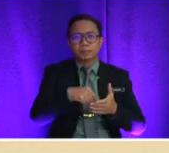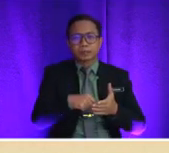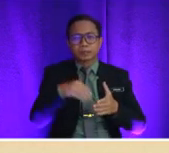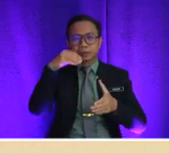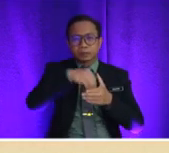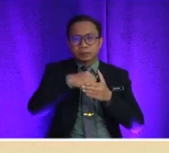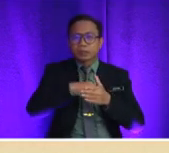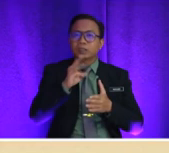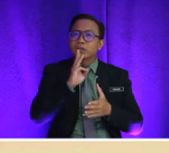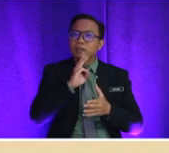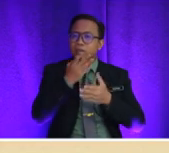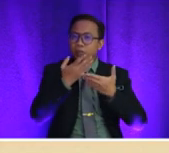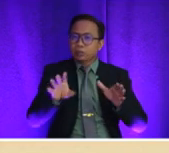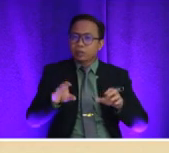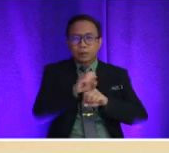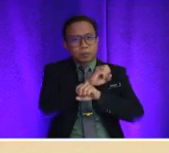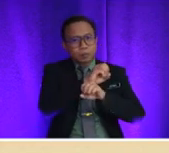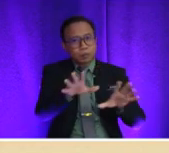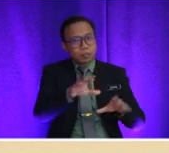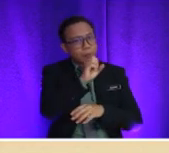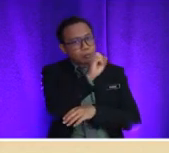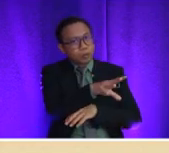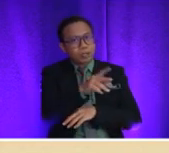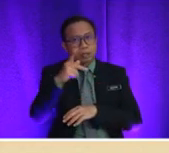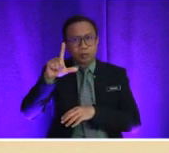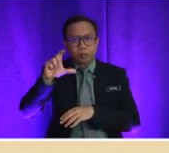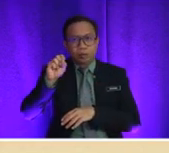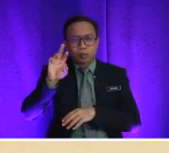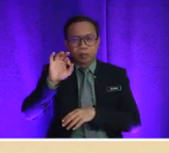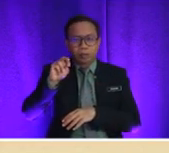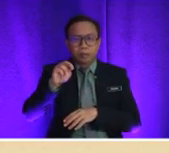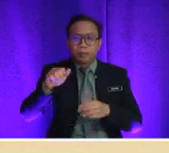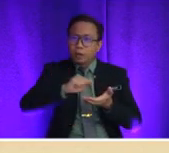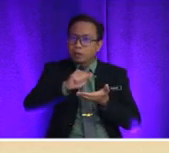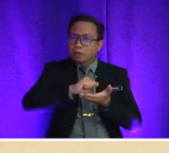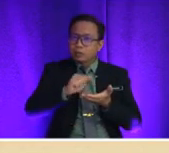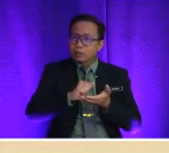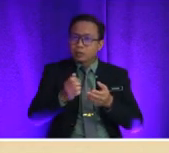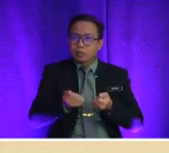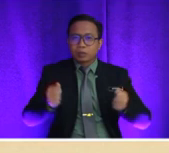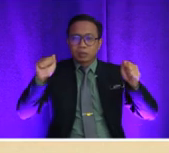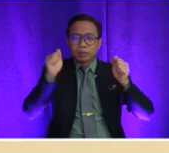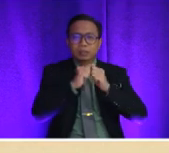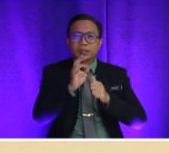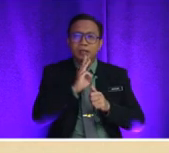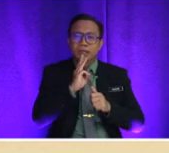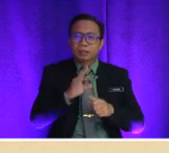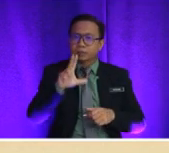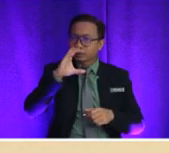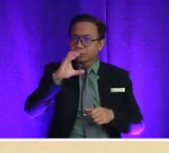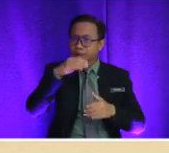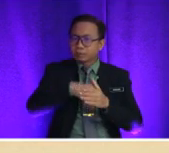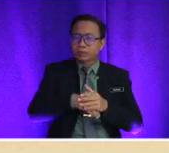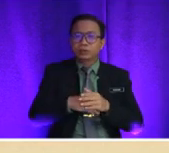memasukkan air yang telah dinyaklorin B membilas dengan air yang bersih si memasukkan tumbuhan